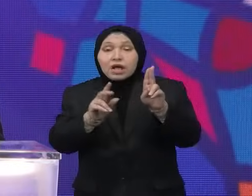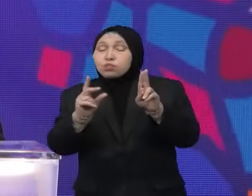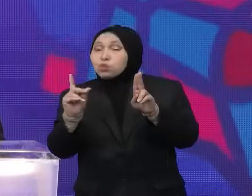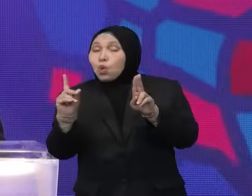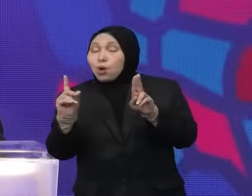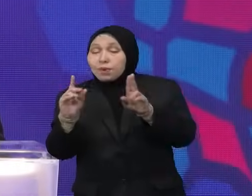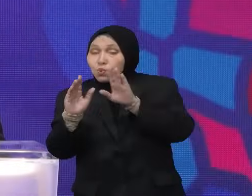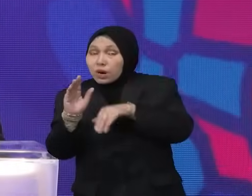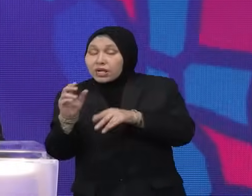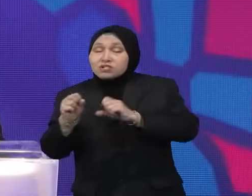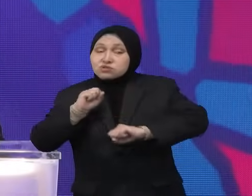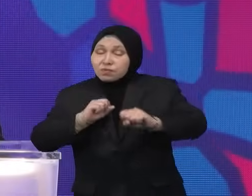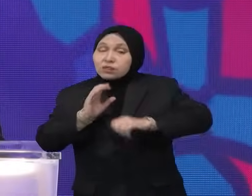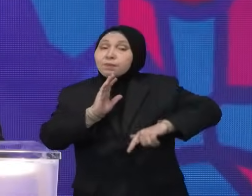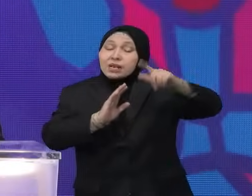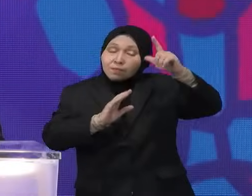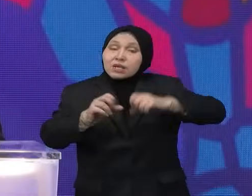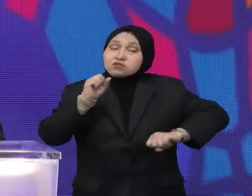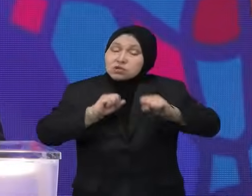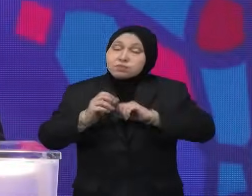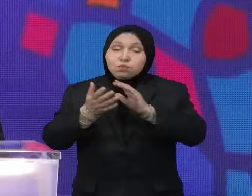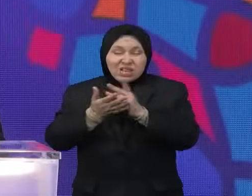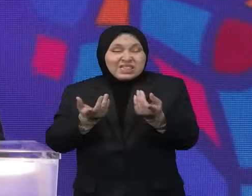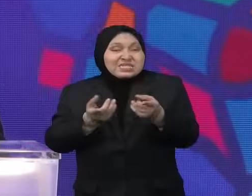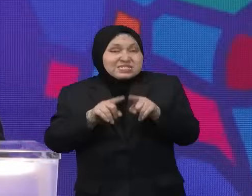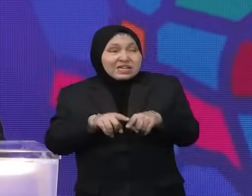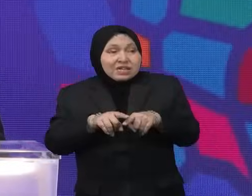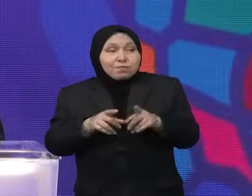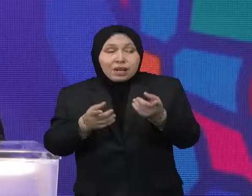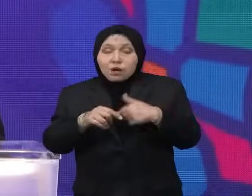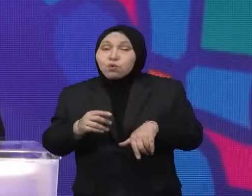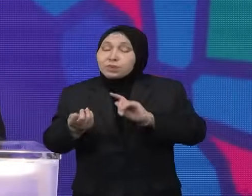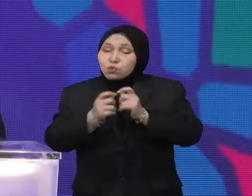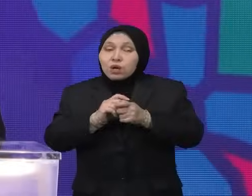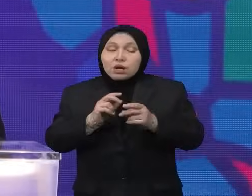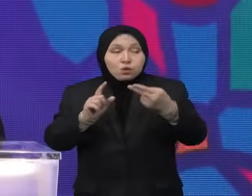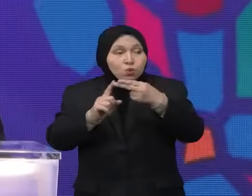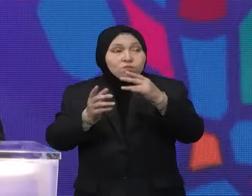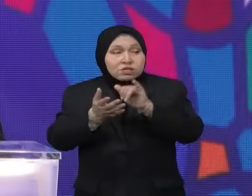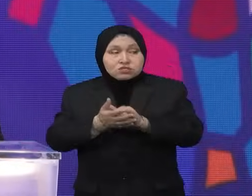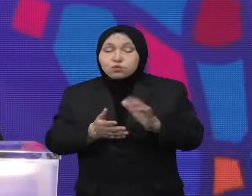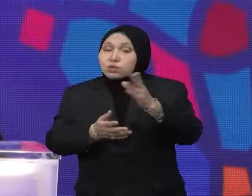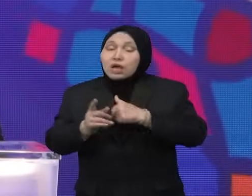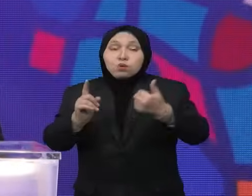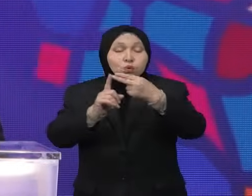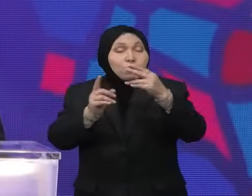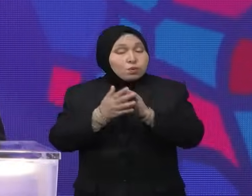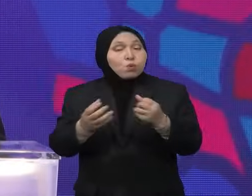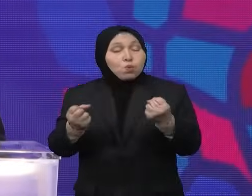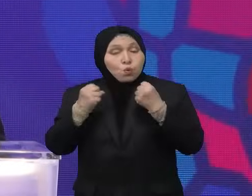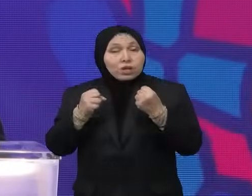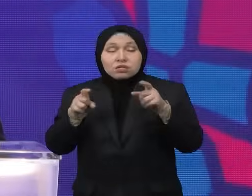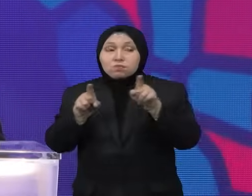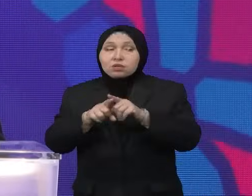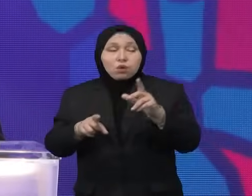mengurangkan sifatnya ataupun melebihkan sifat, dia boleh terjadi berlaku pertukaran huruf di situ. Dan huruf-huruf yang kuat seperti